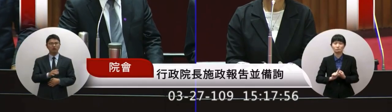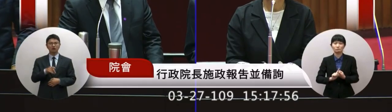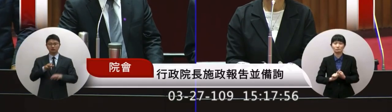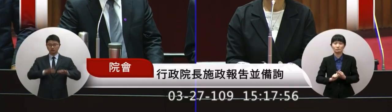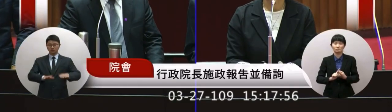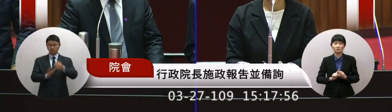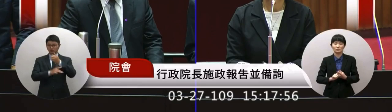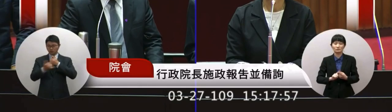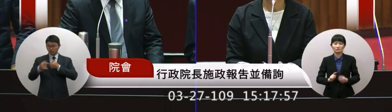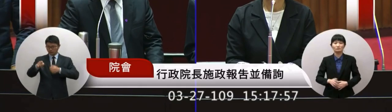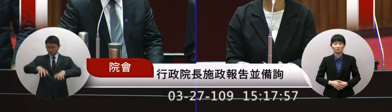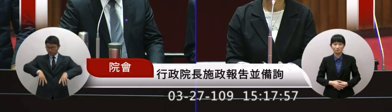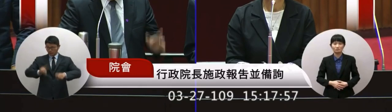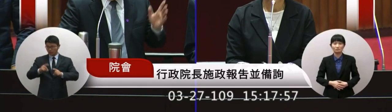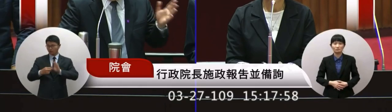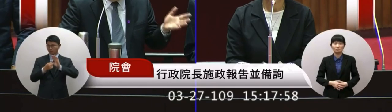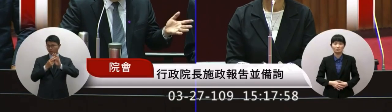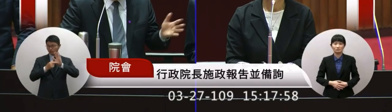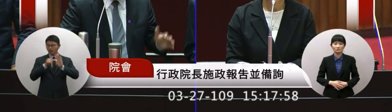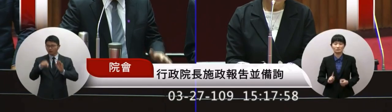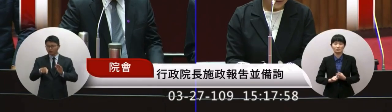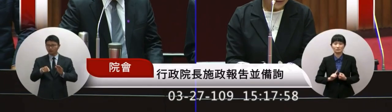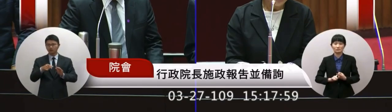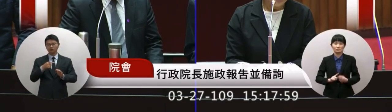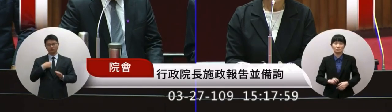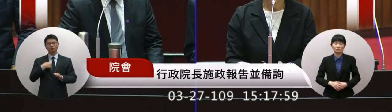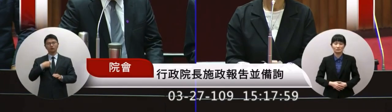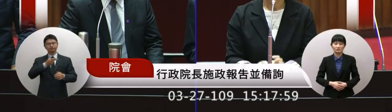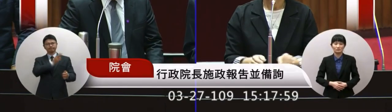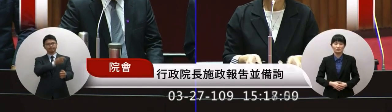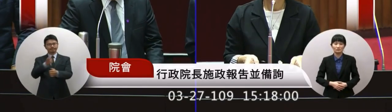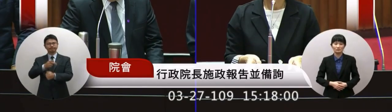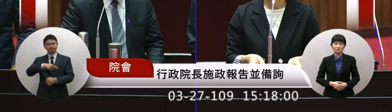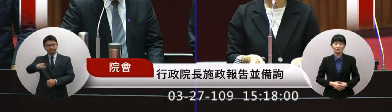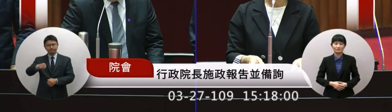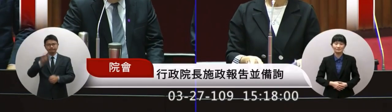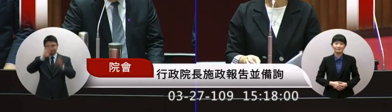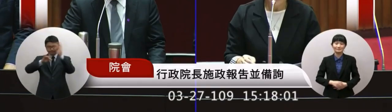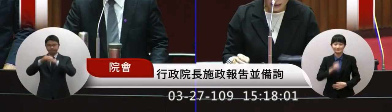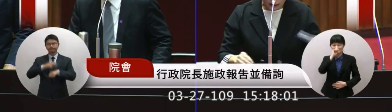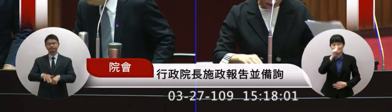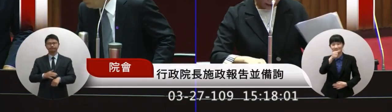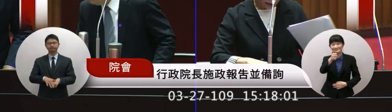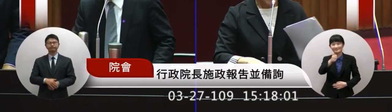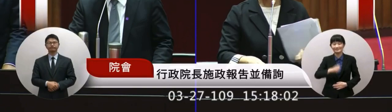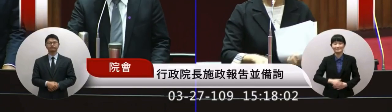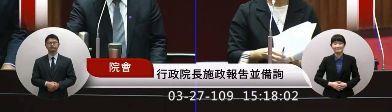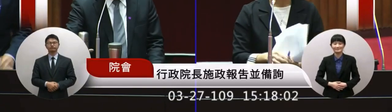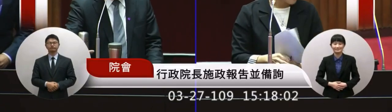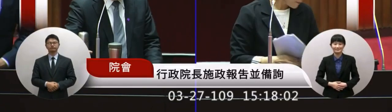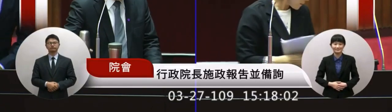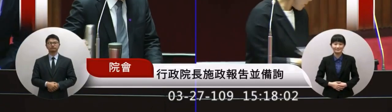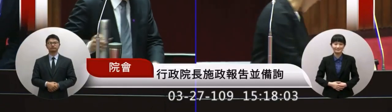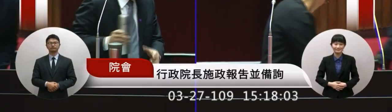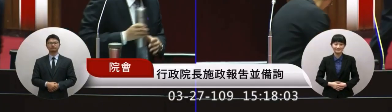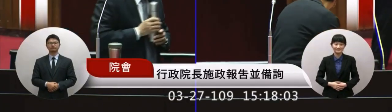是 新 安尼讲，我和相关了解看嘛。 好，感谢。